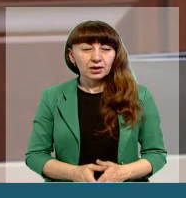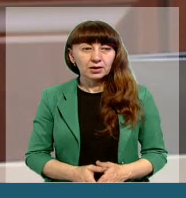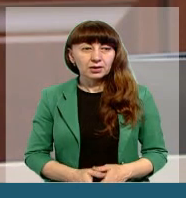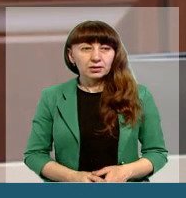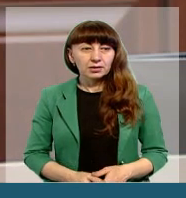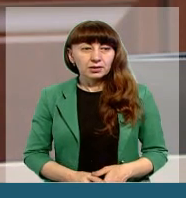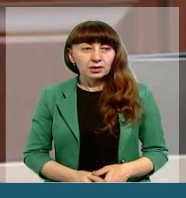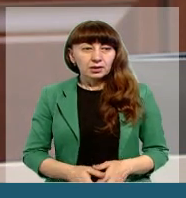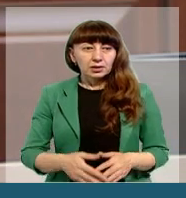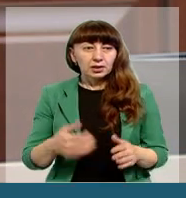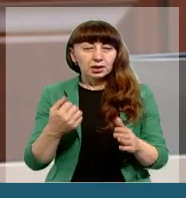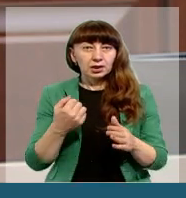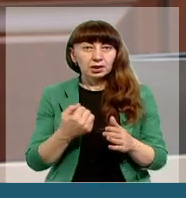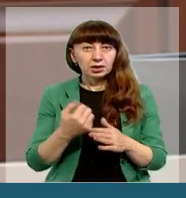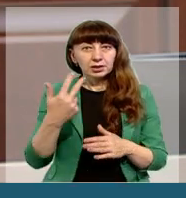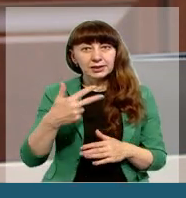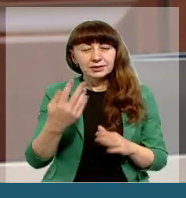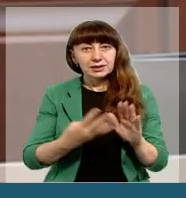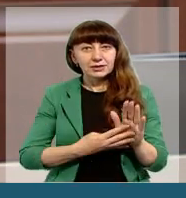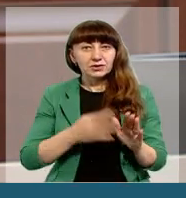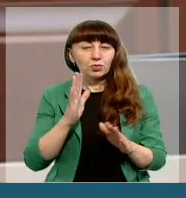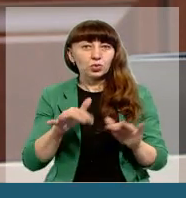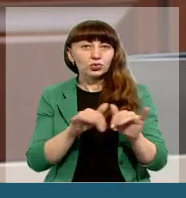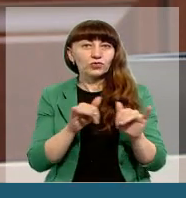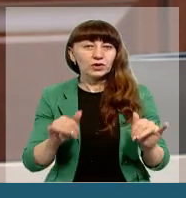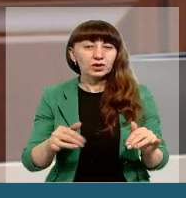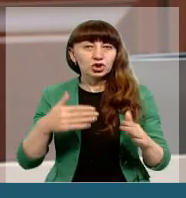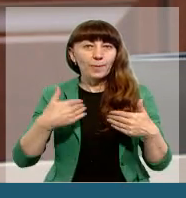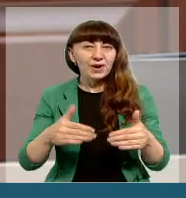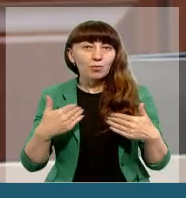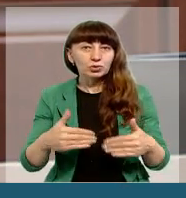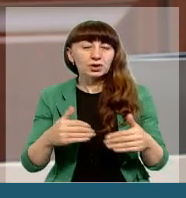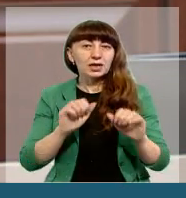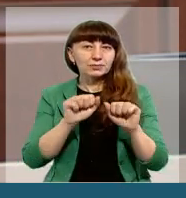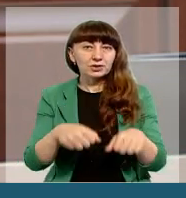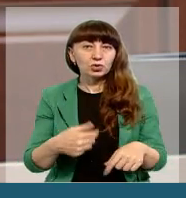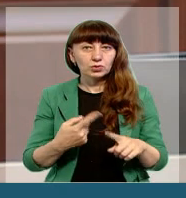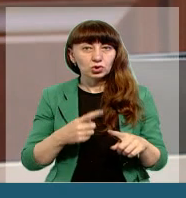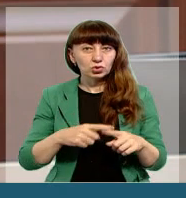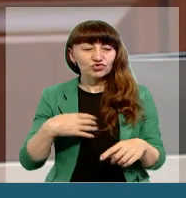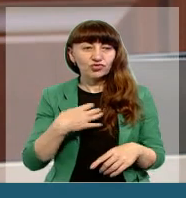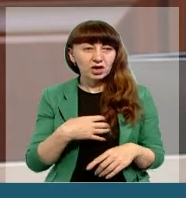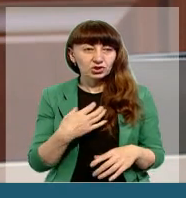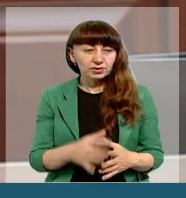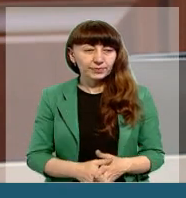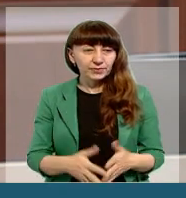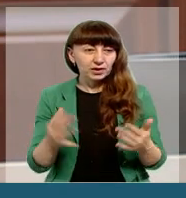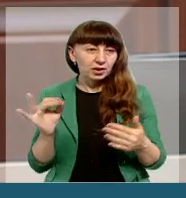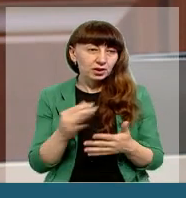157, и по 39 будет увеличена пропускная способность. Тоже очень важно. И